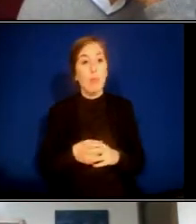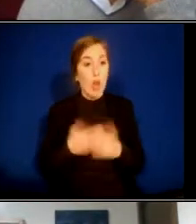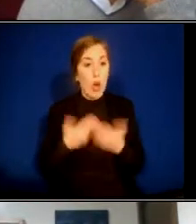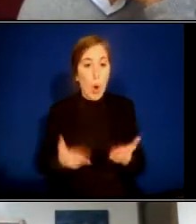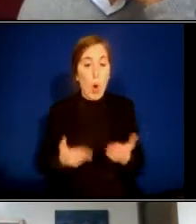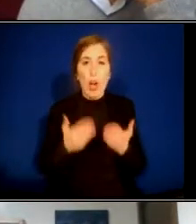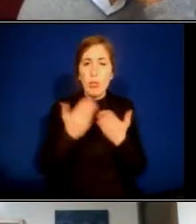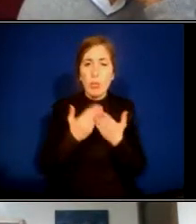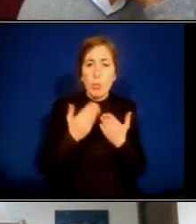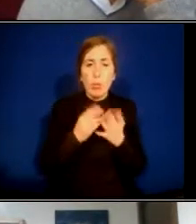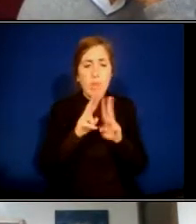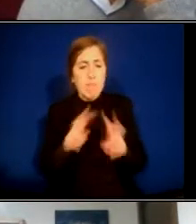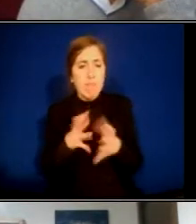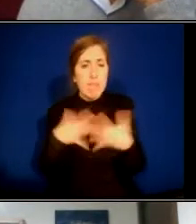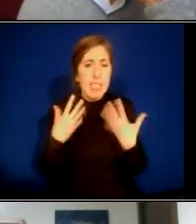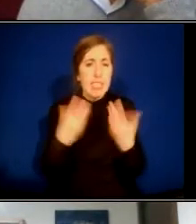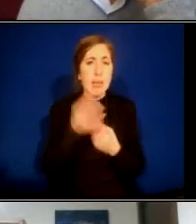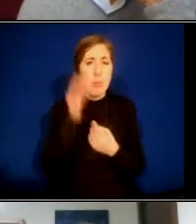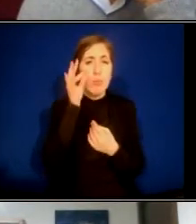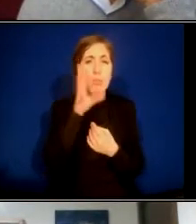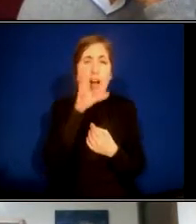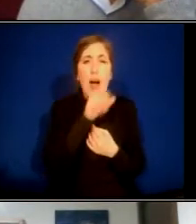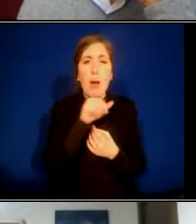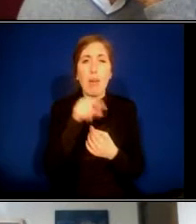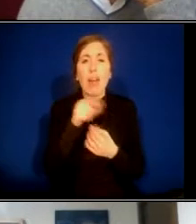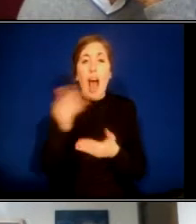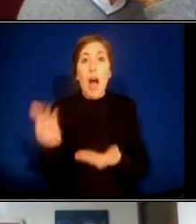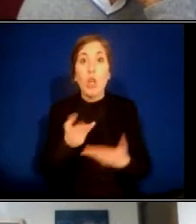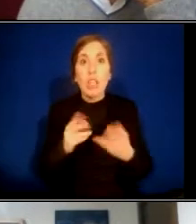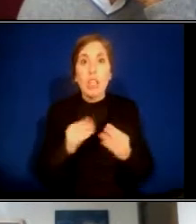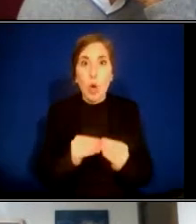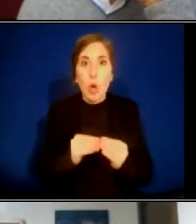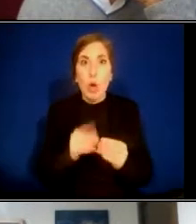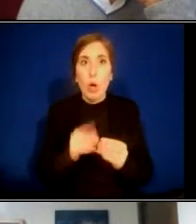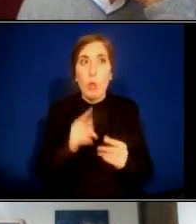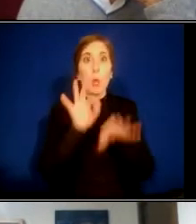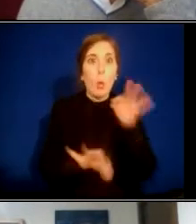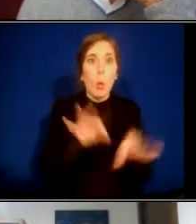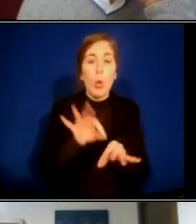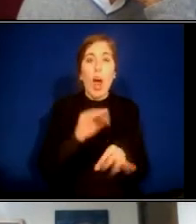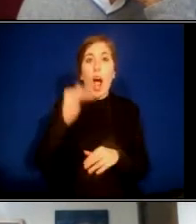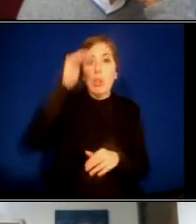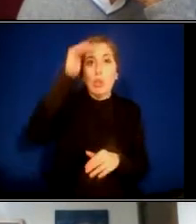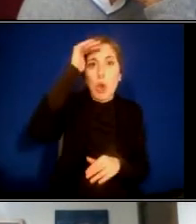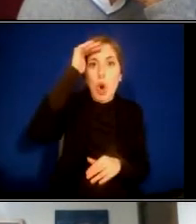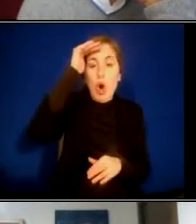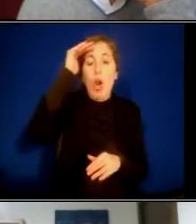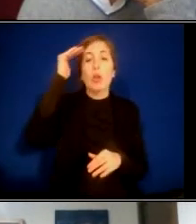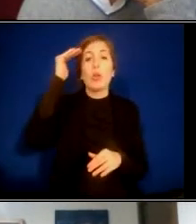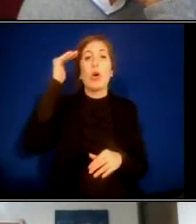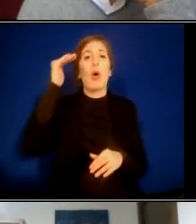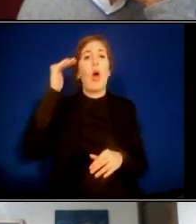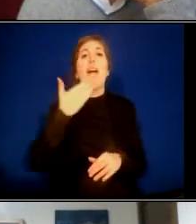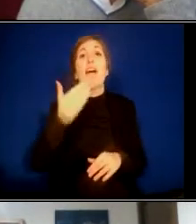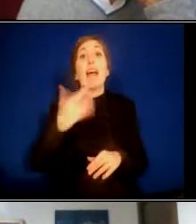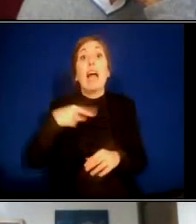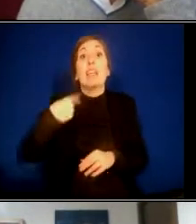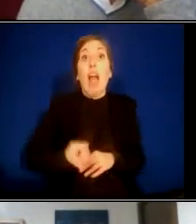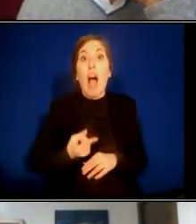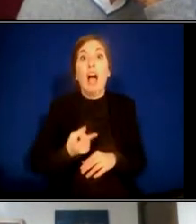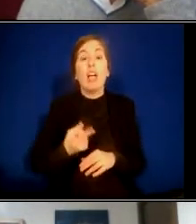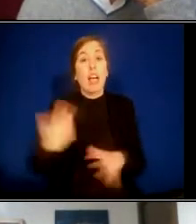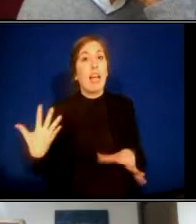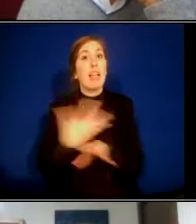custodire non solo l'accoglienza, ma la cura, l'accompagnamento, l'ascolto, attraverso anche l'intervento naturalmente di